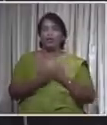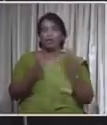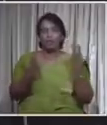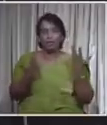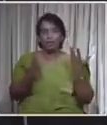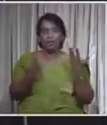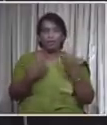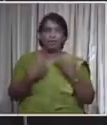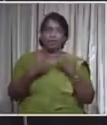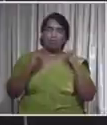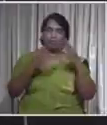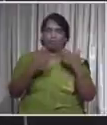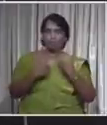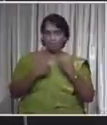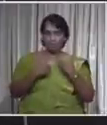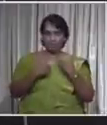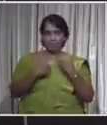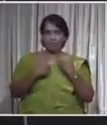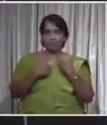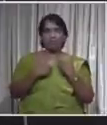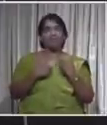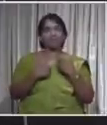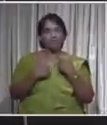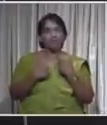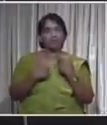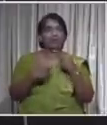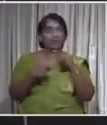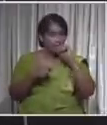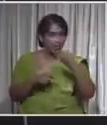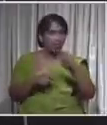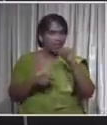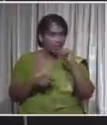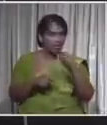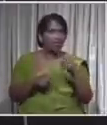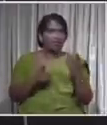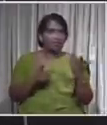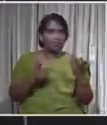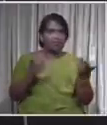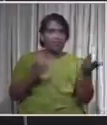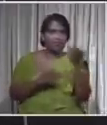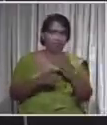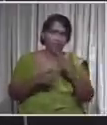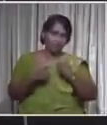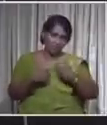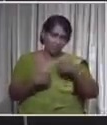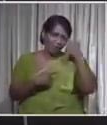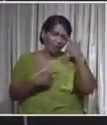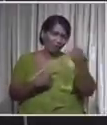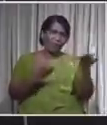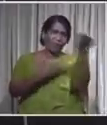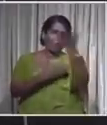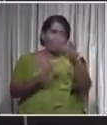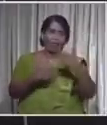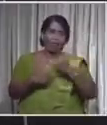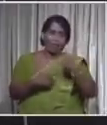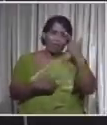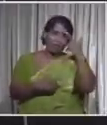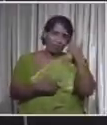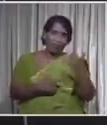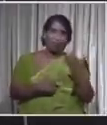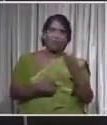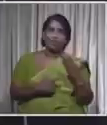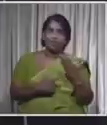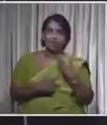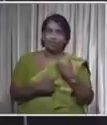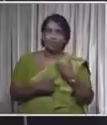ඒකින්ද මම බේරුණායි කිව්වා හරි මේ ඇත්ත මේගොල්ලන්ගේ ඔක්කොම පැටිගිරිය මමනේ දන්නේ එච් වී මයි